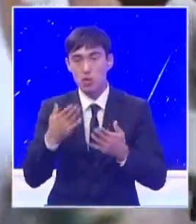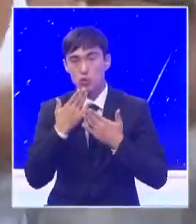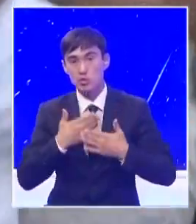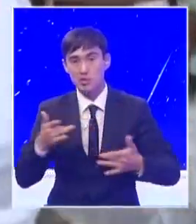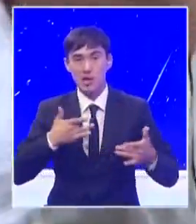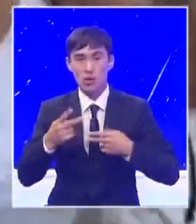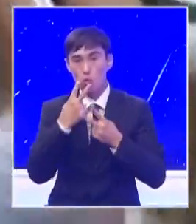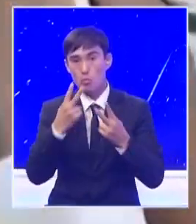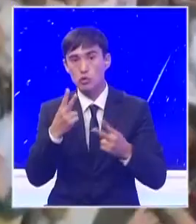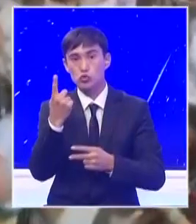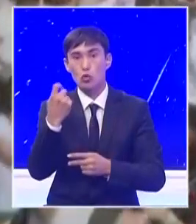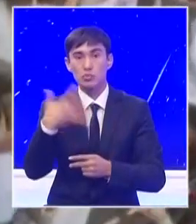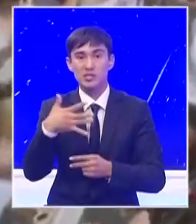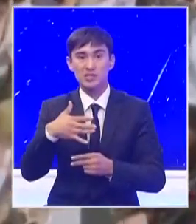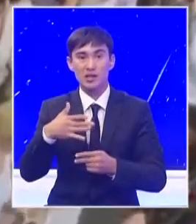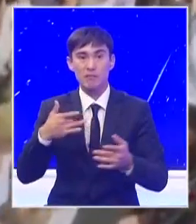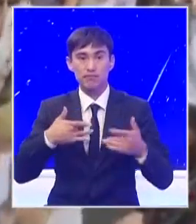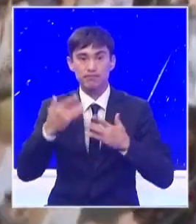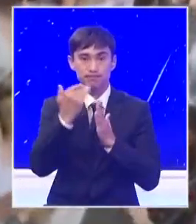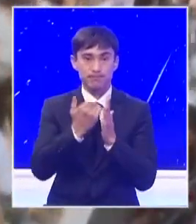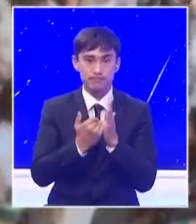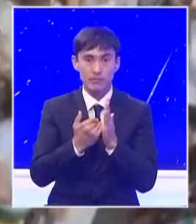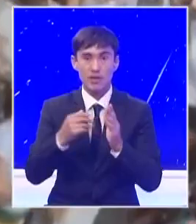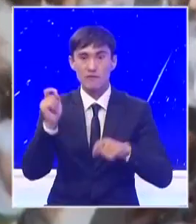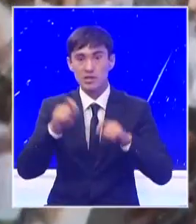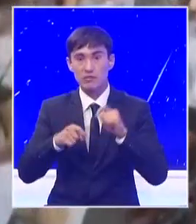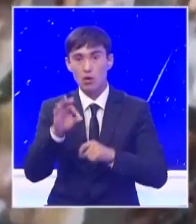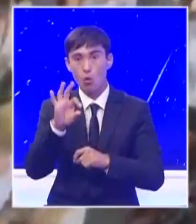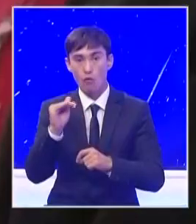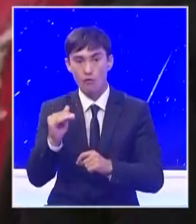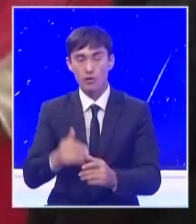театра смогут увидеть 150 постановок в рамках фестиваля ОФ.